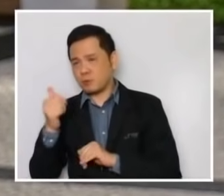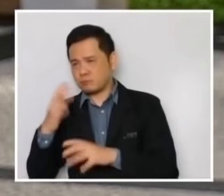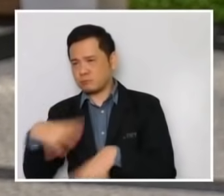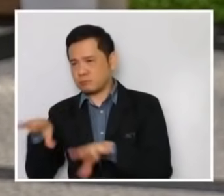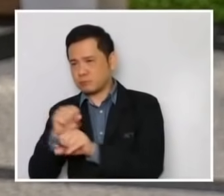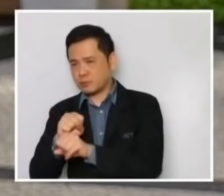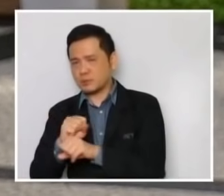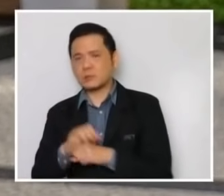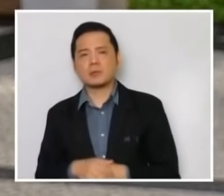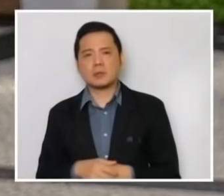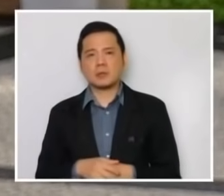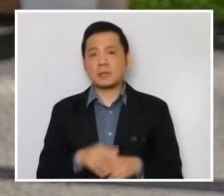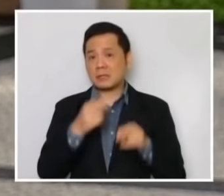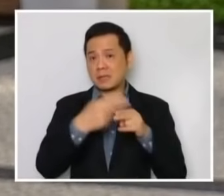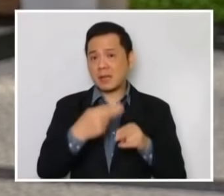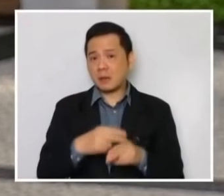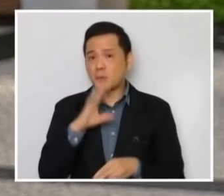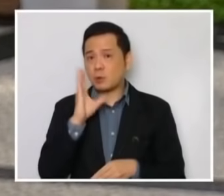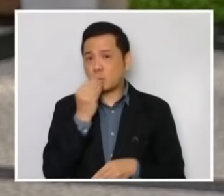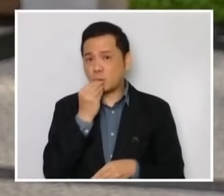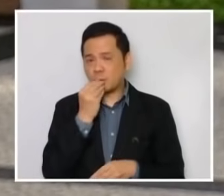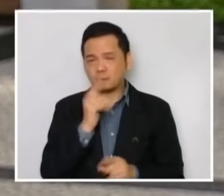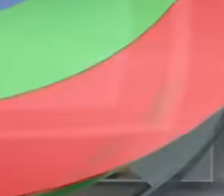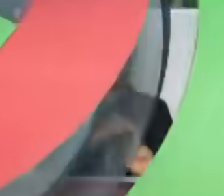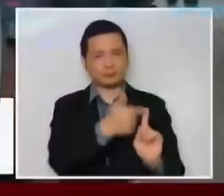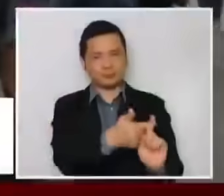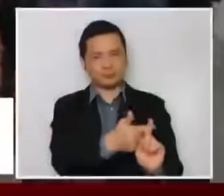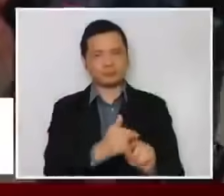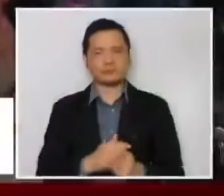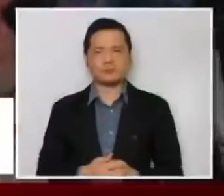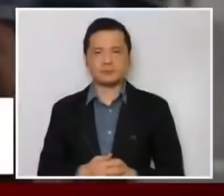kanila sa pagpapatrol ni Ara Perez.